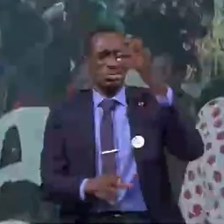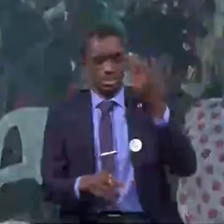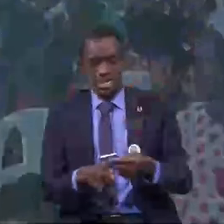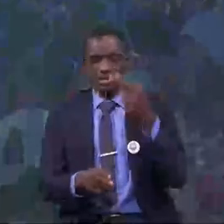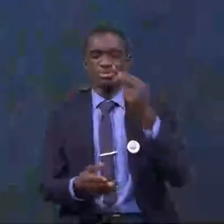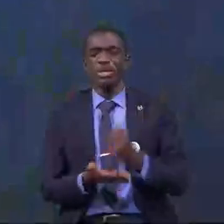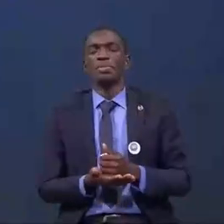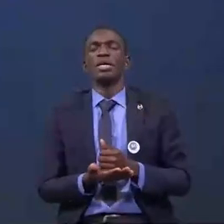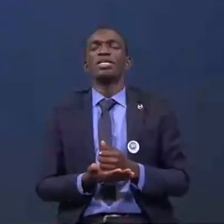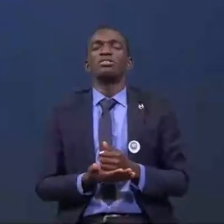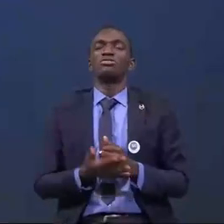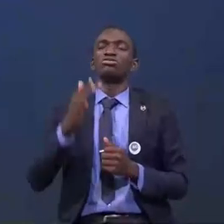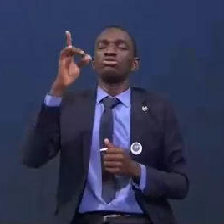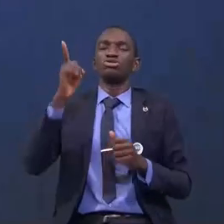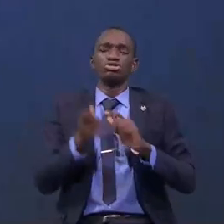Jésus.